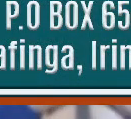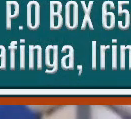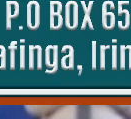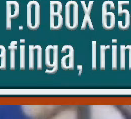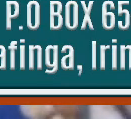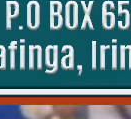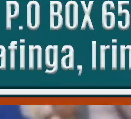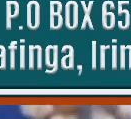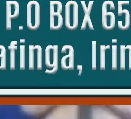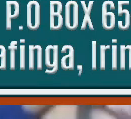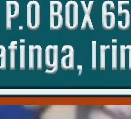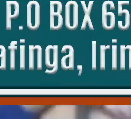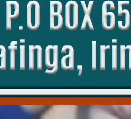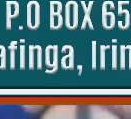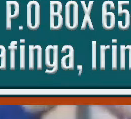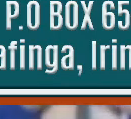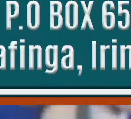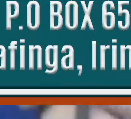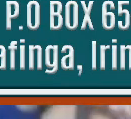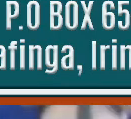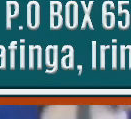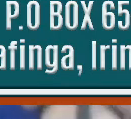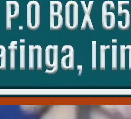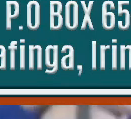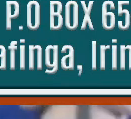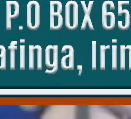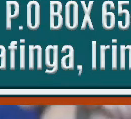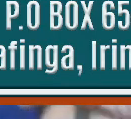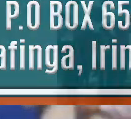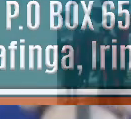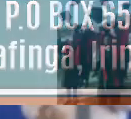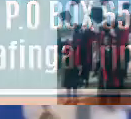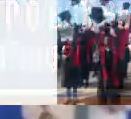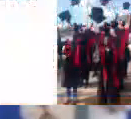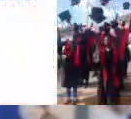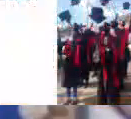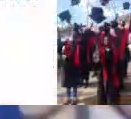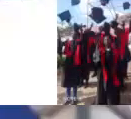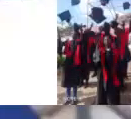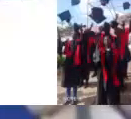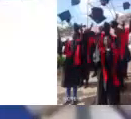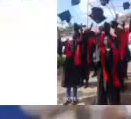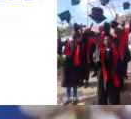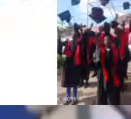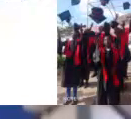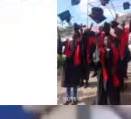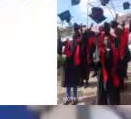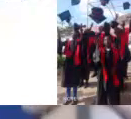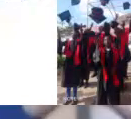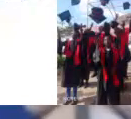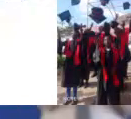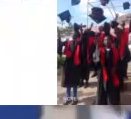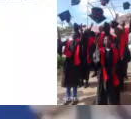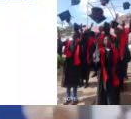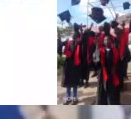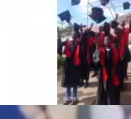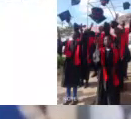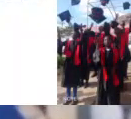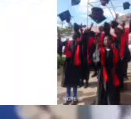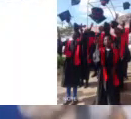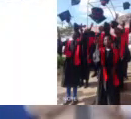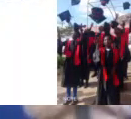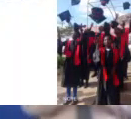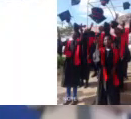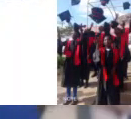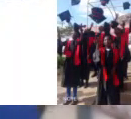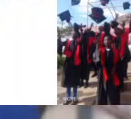halmashauri na mdhibiti na mkaguzi mkuu wa hesabu za serikali alizozitoa katika mamlaka za serikali za mitaa. Ofisa